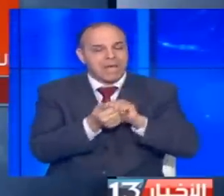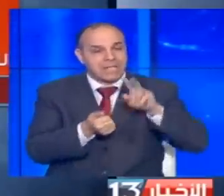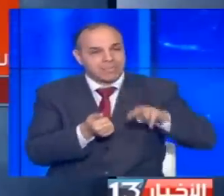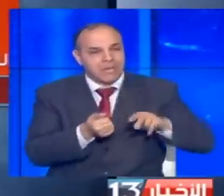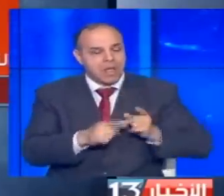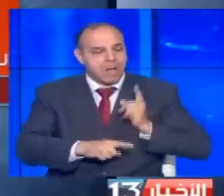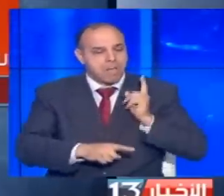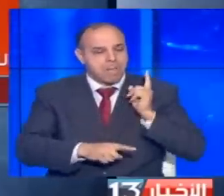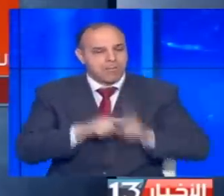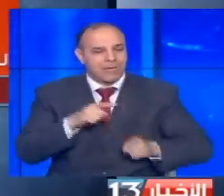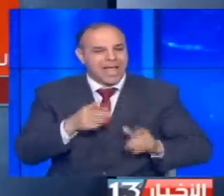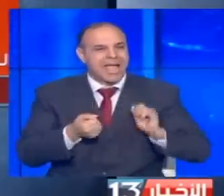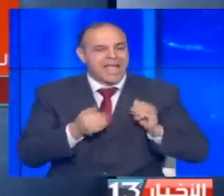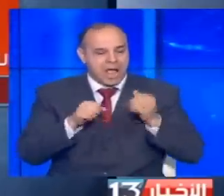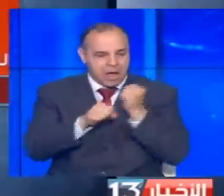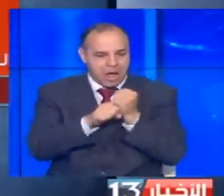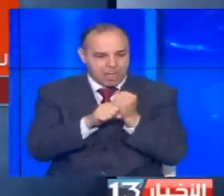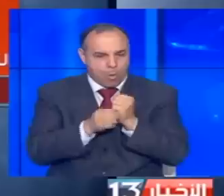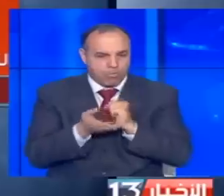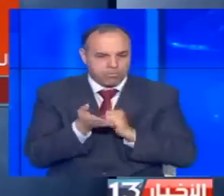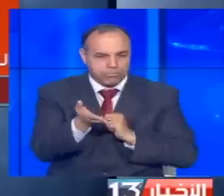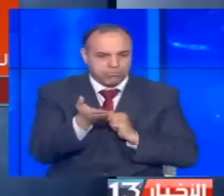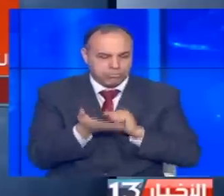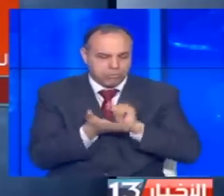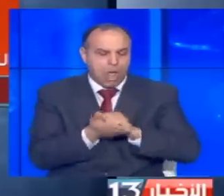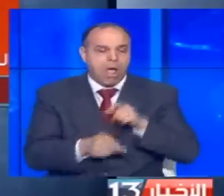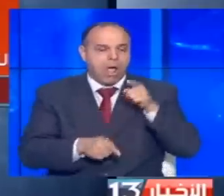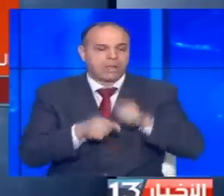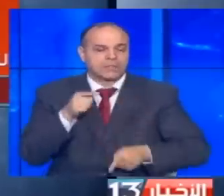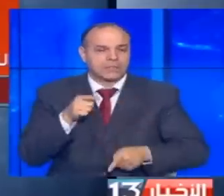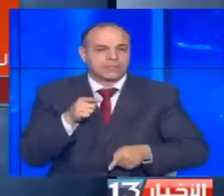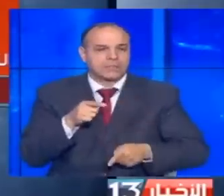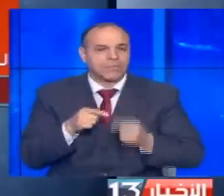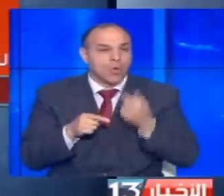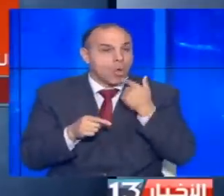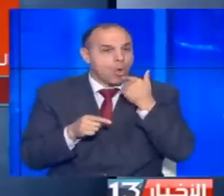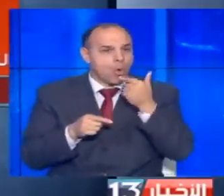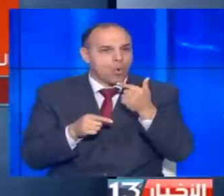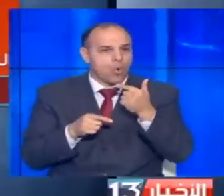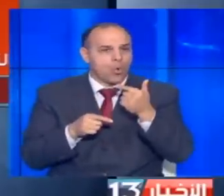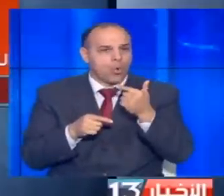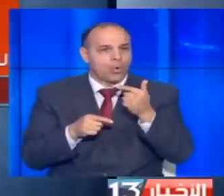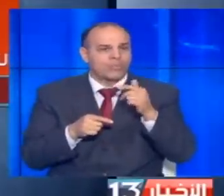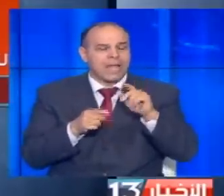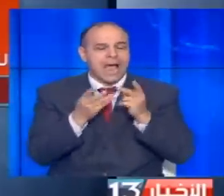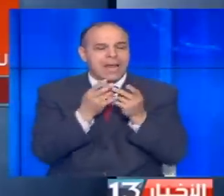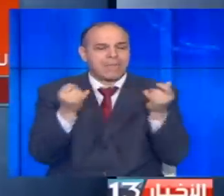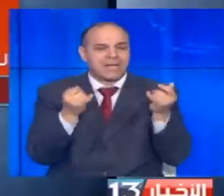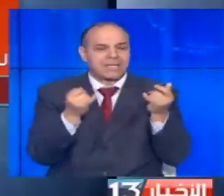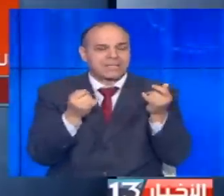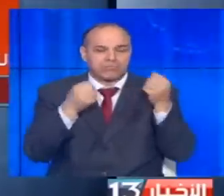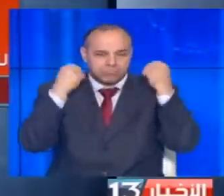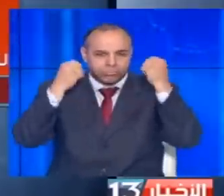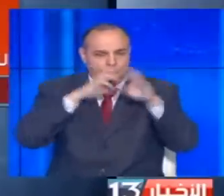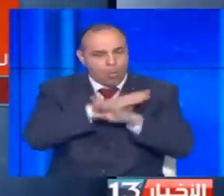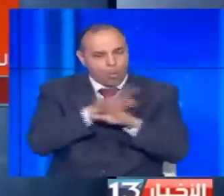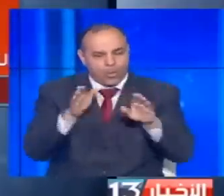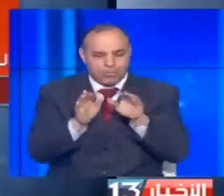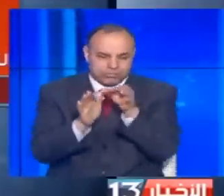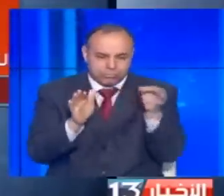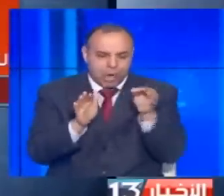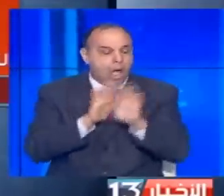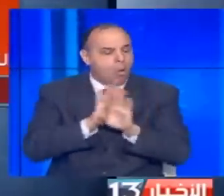الامتناع عن قبول اي عمليات او نشرها فيما دعت مؤسسه تصنيف لابحاث الى تغطيه الاضراب في الصفحات